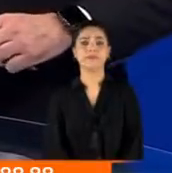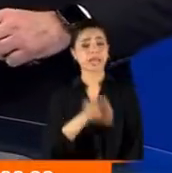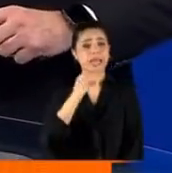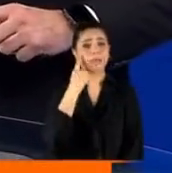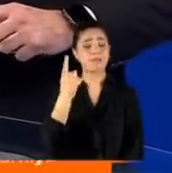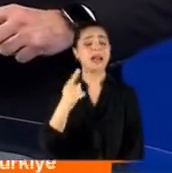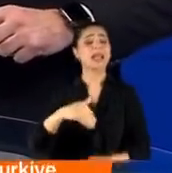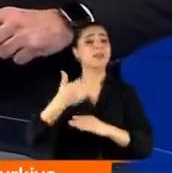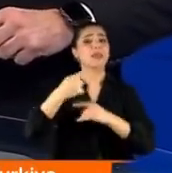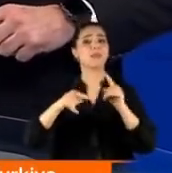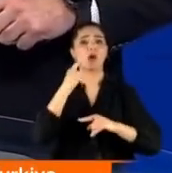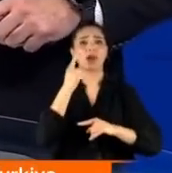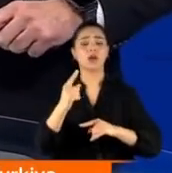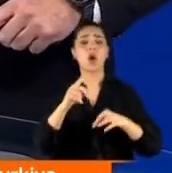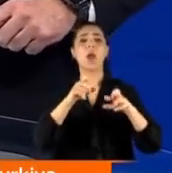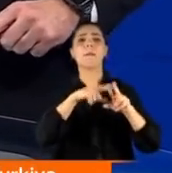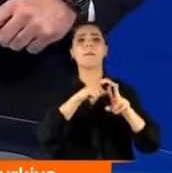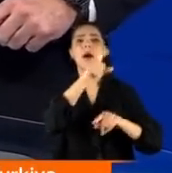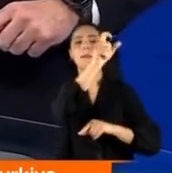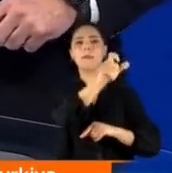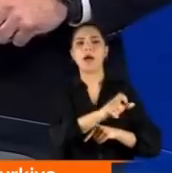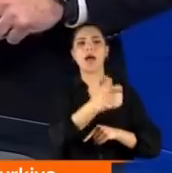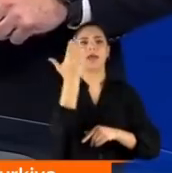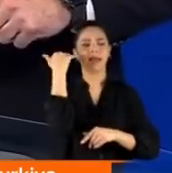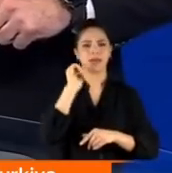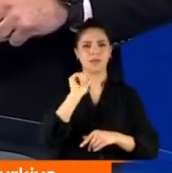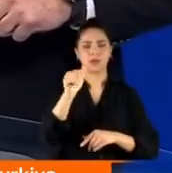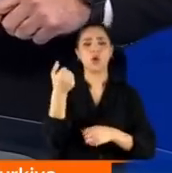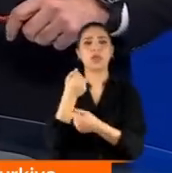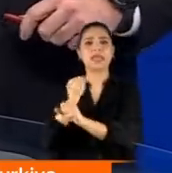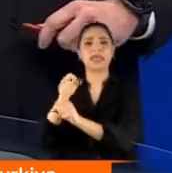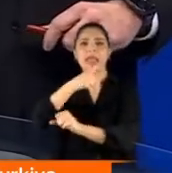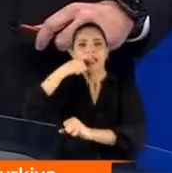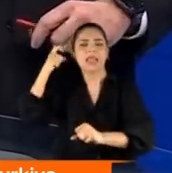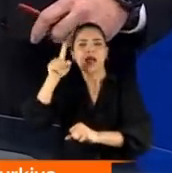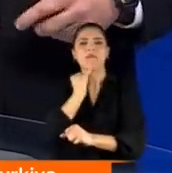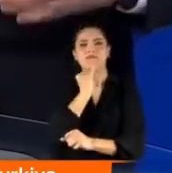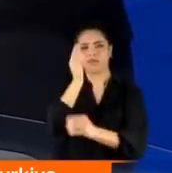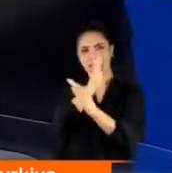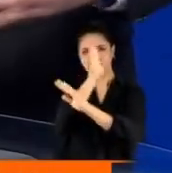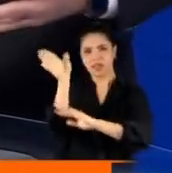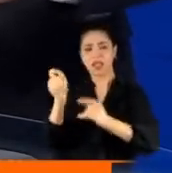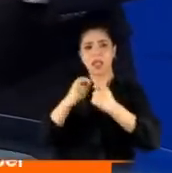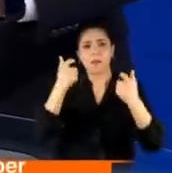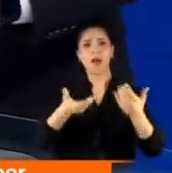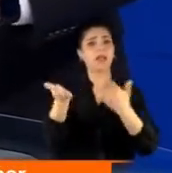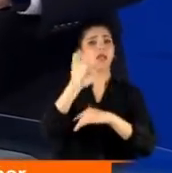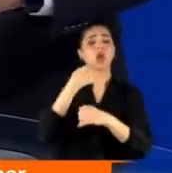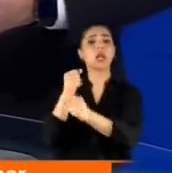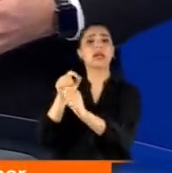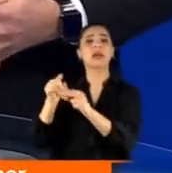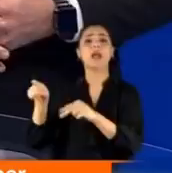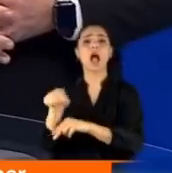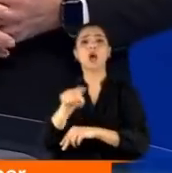Geçelim dış politikaya. Papa Francis geçen günlerde Irak'a tarihi bir ziyaret gerçekleştirmiş ve Bağdat'ın ardından Irak Kürt